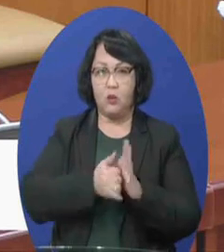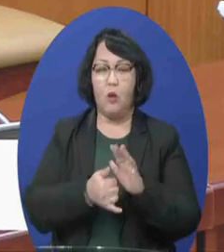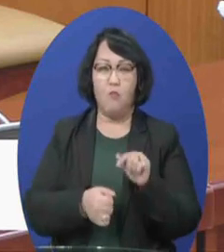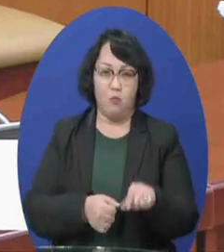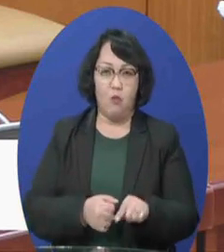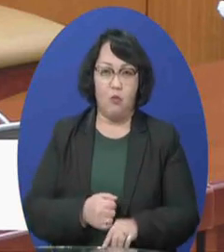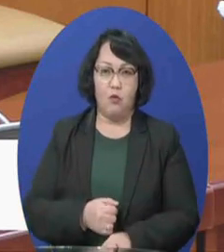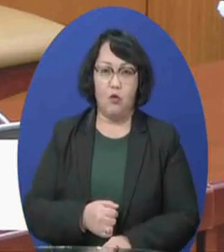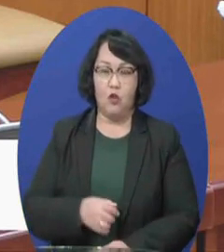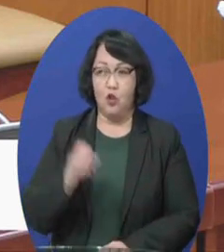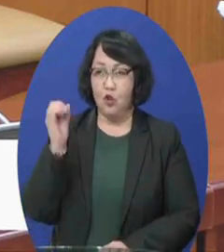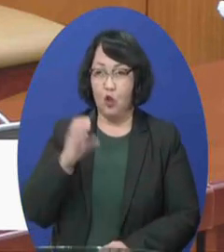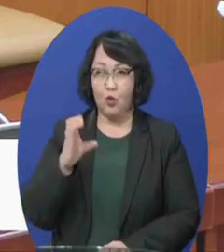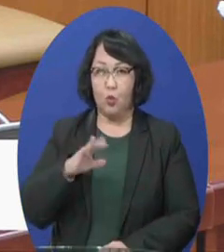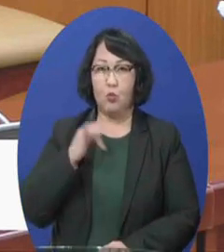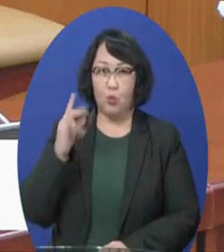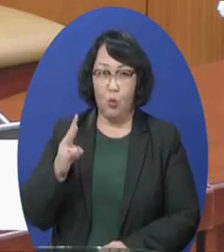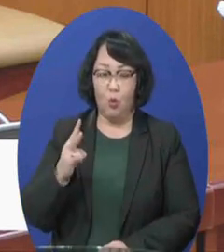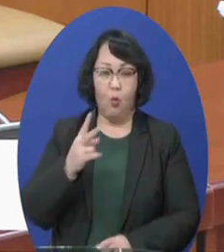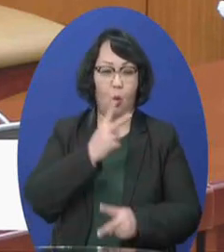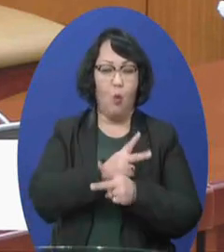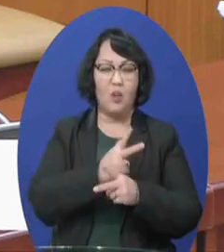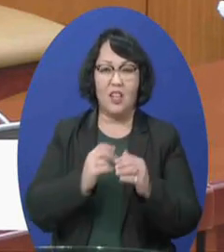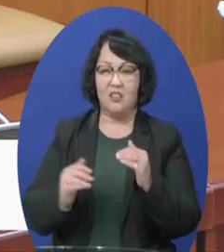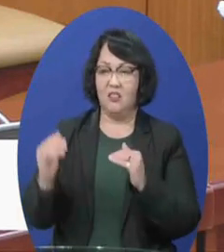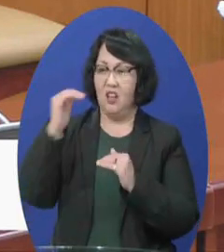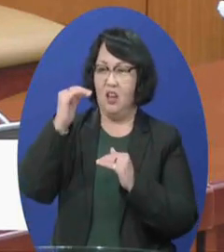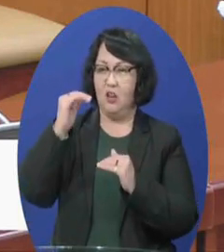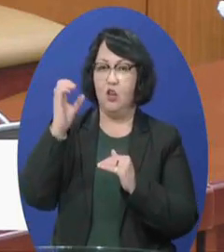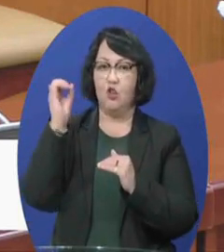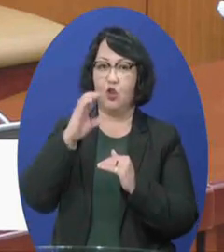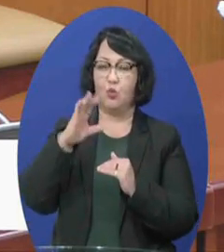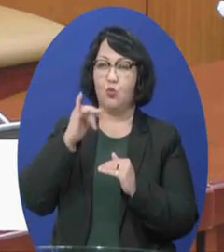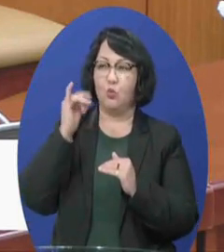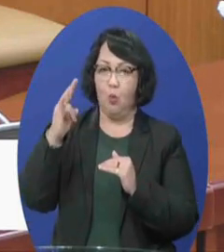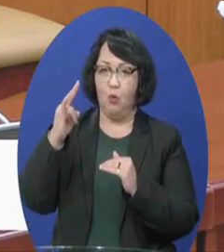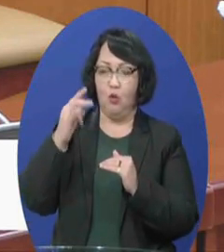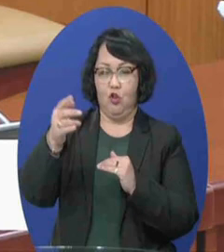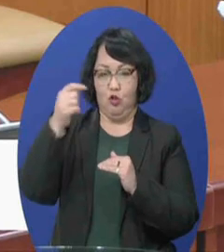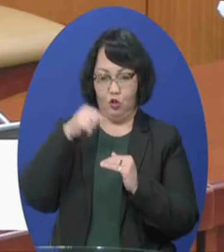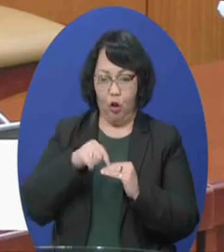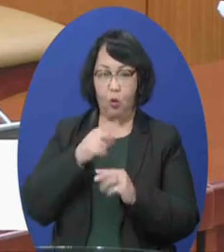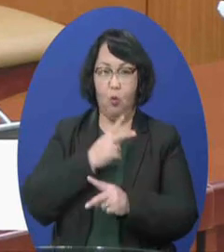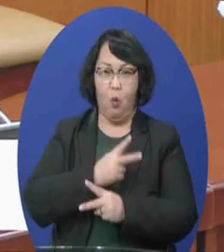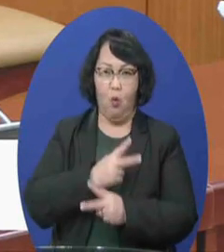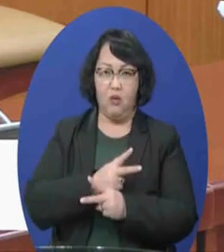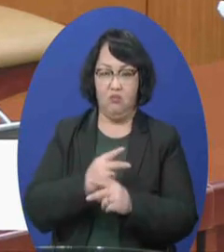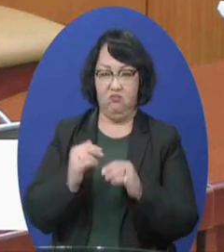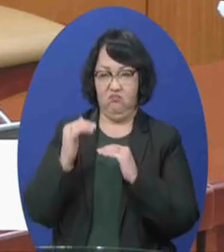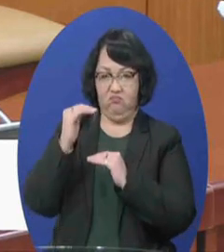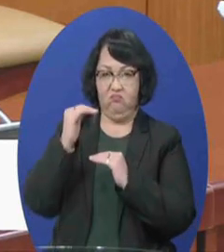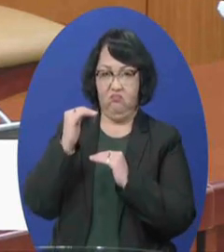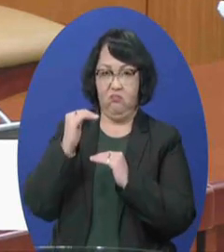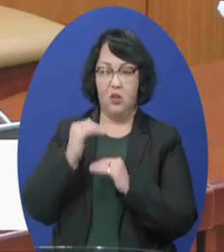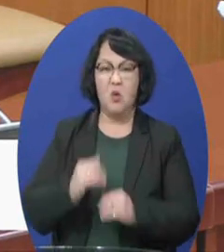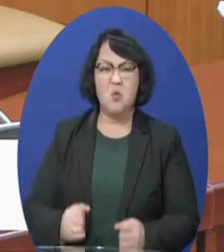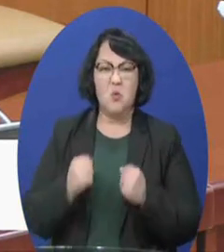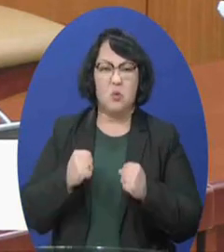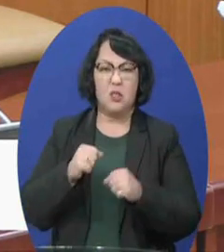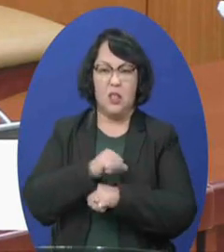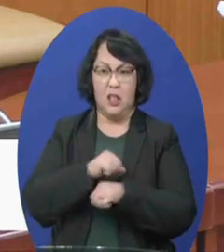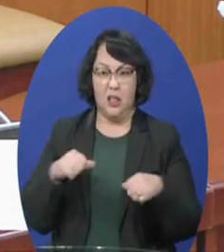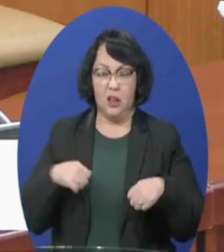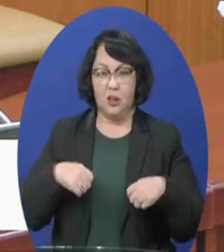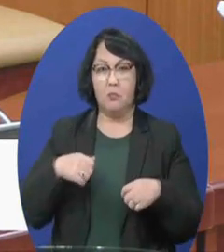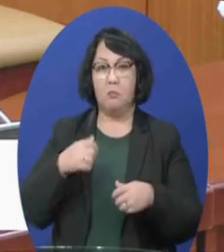бол хуулиасаа ч илүүдээд хүчтэй. Ийм одоо зүйл гэж бас бодож явдаг. Хүчтэй иргэдтэй төрөл хүчтэй